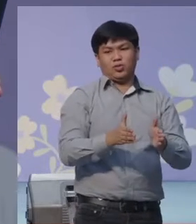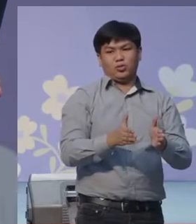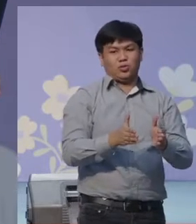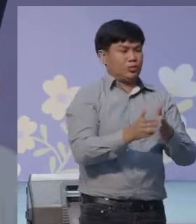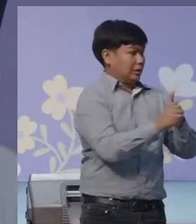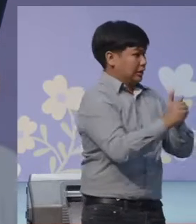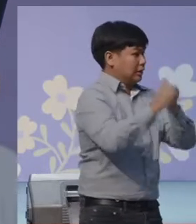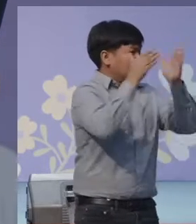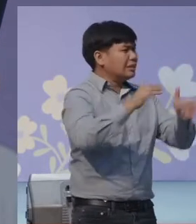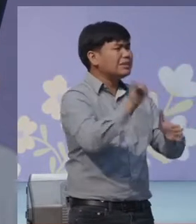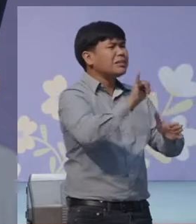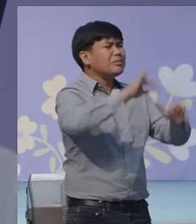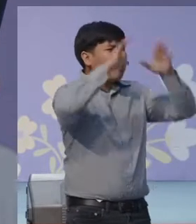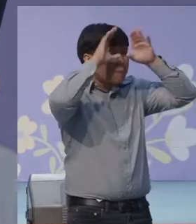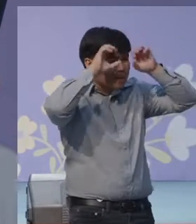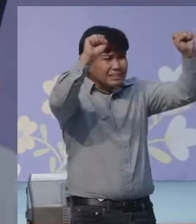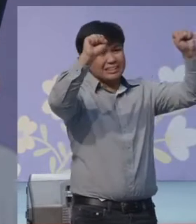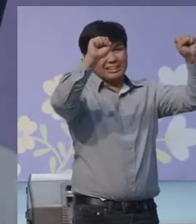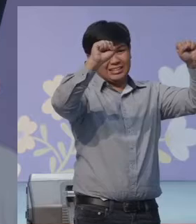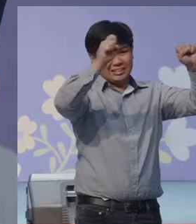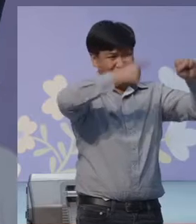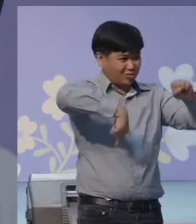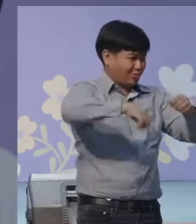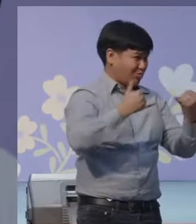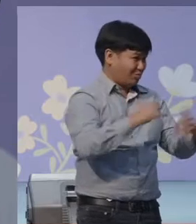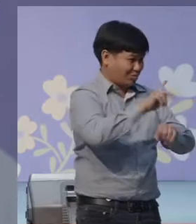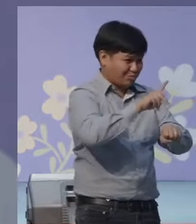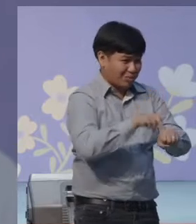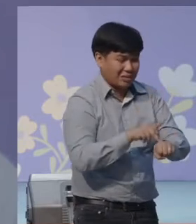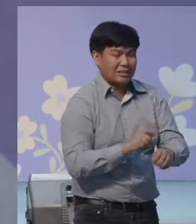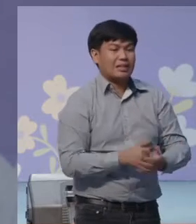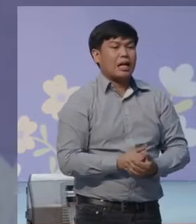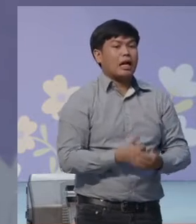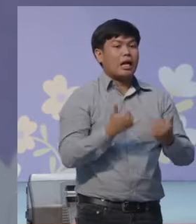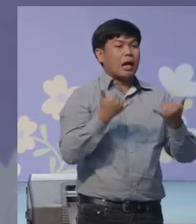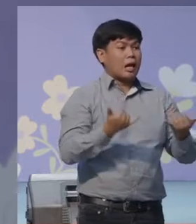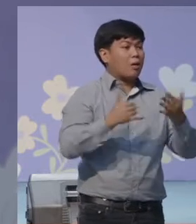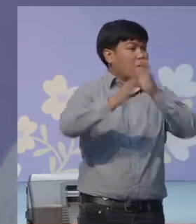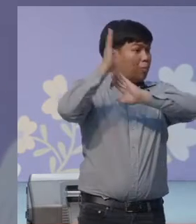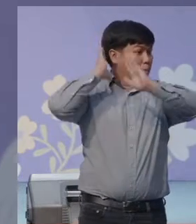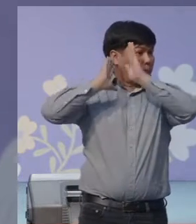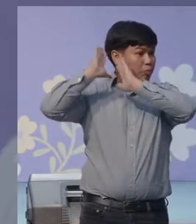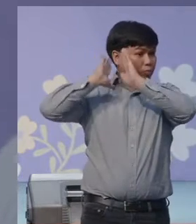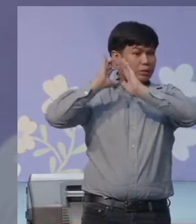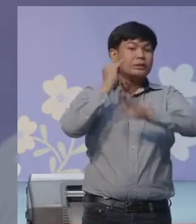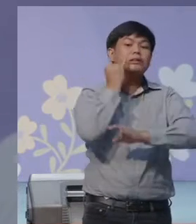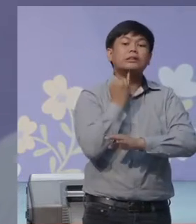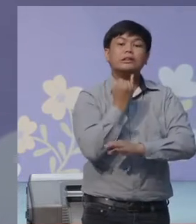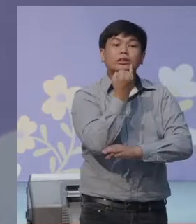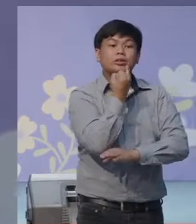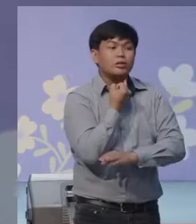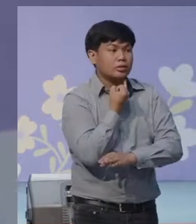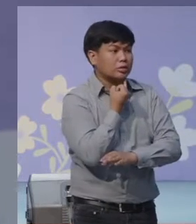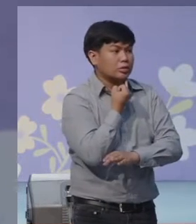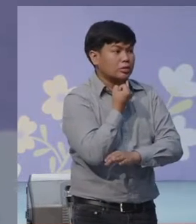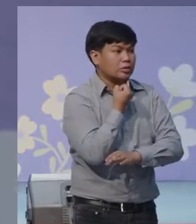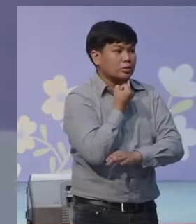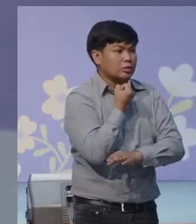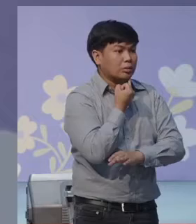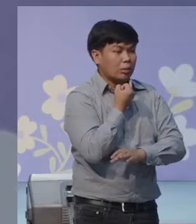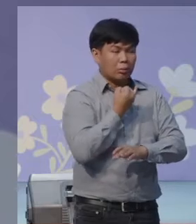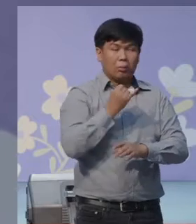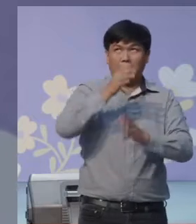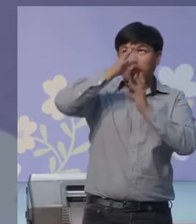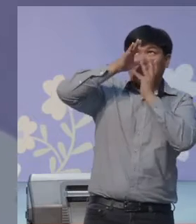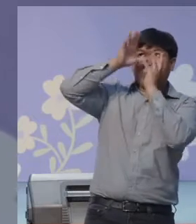mga hukom or judges. So sa madaling sabi, ang bayan ng Israel noon ay halos tinalikdan na ang